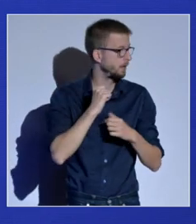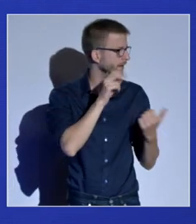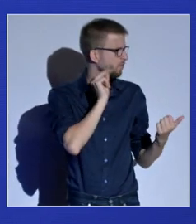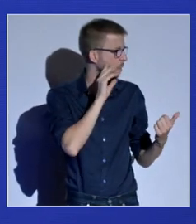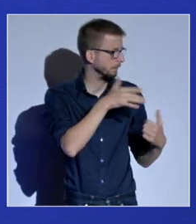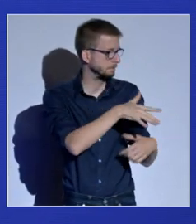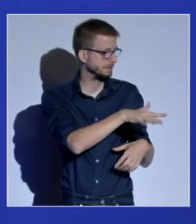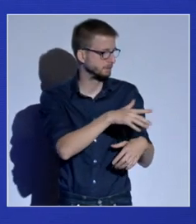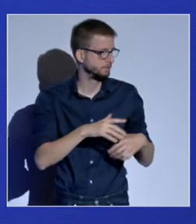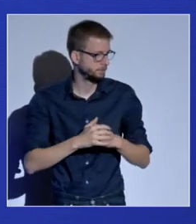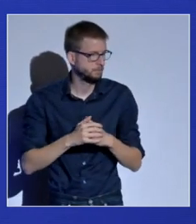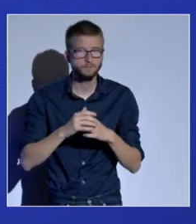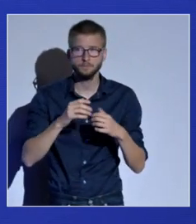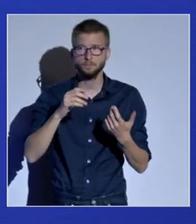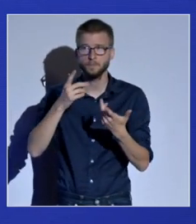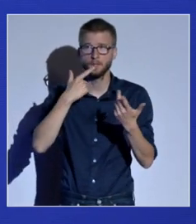c'était un moment que je n'oublierai pas.